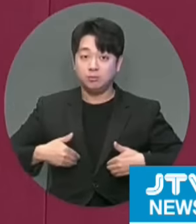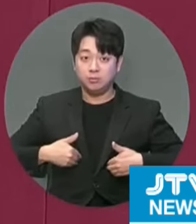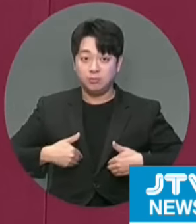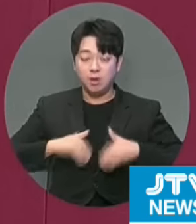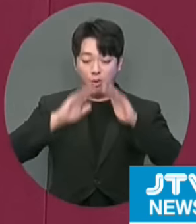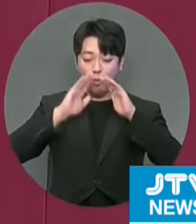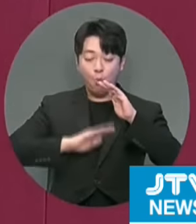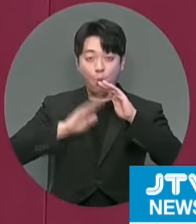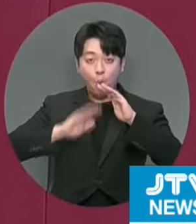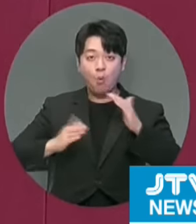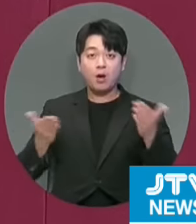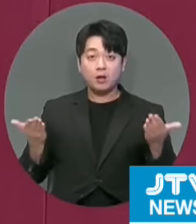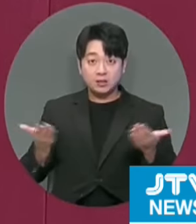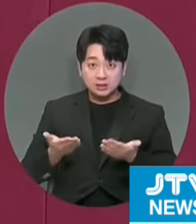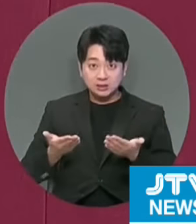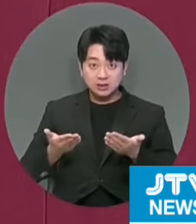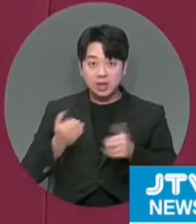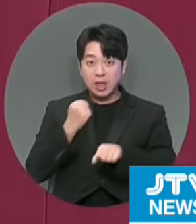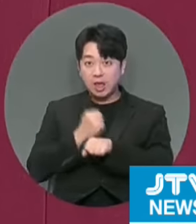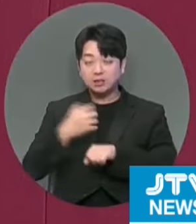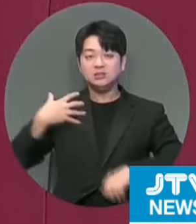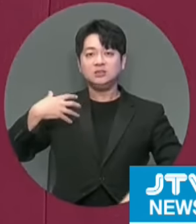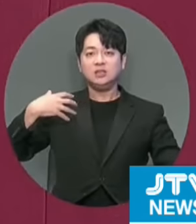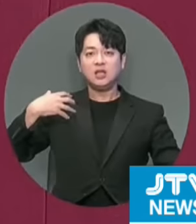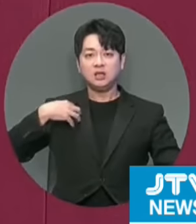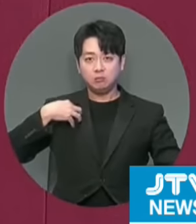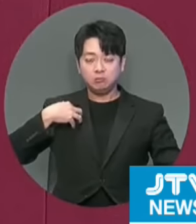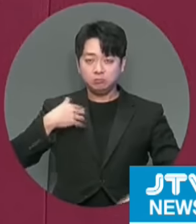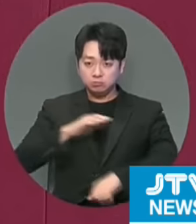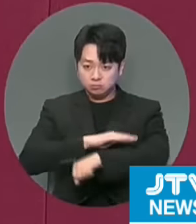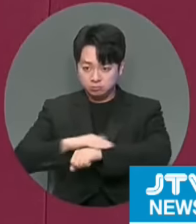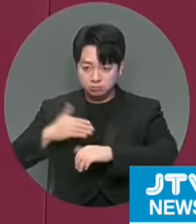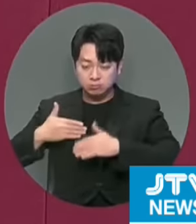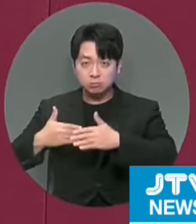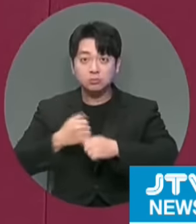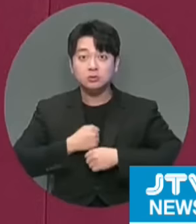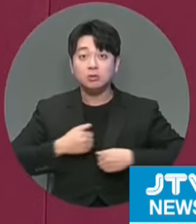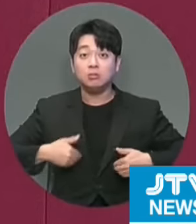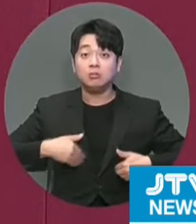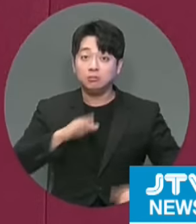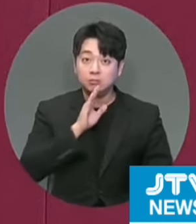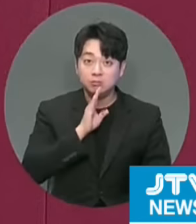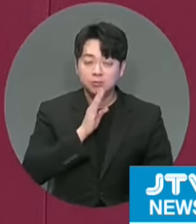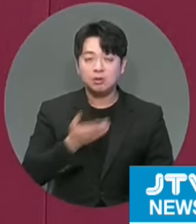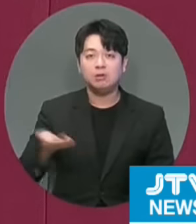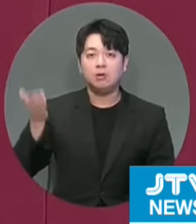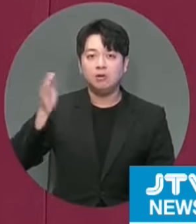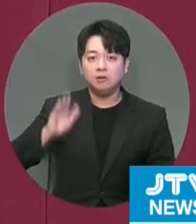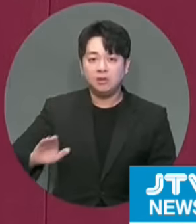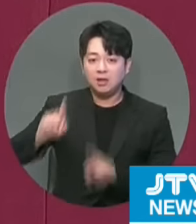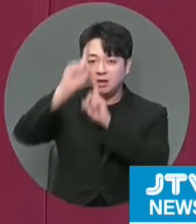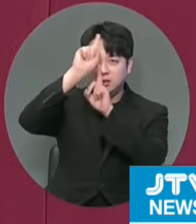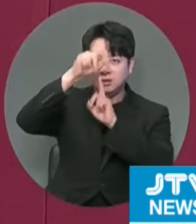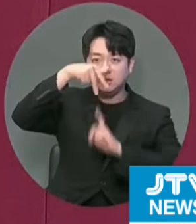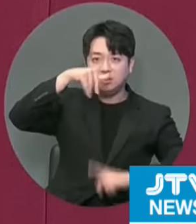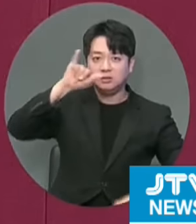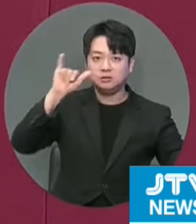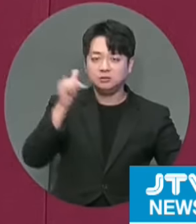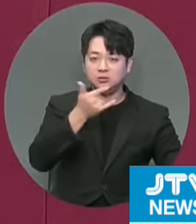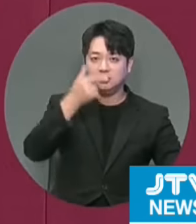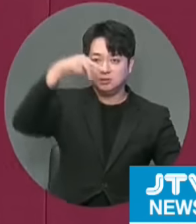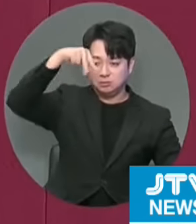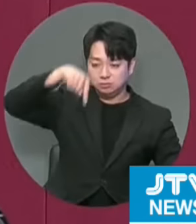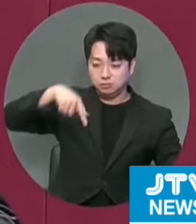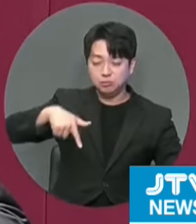공직자에게 요구되는 책임과 의무를 다해야 되는 거 아닙니까? 그런데 이진숙 위원장은 지금 어떻게 하고